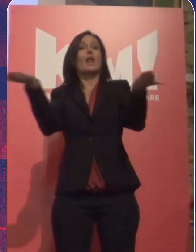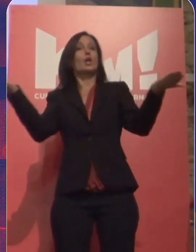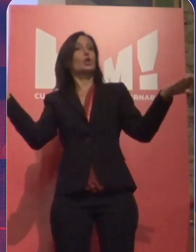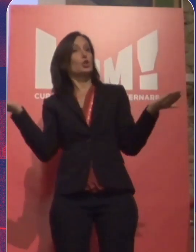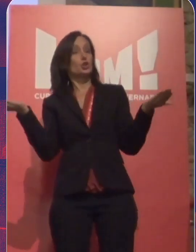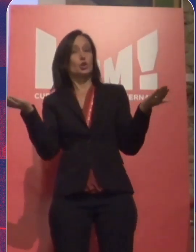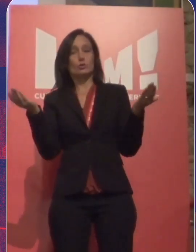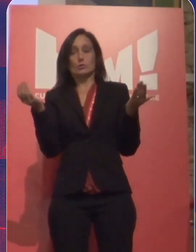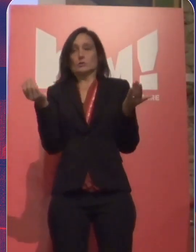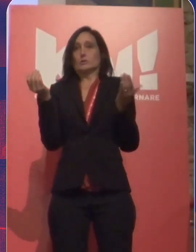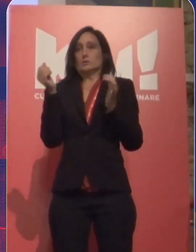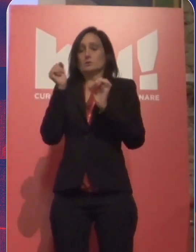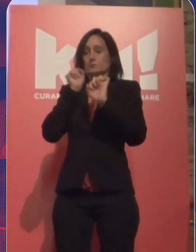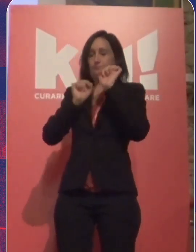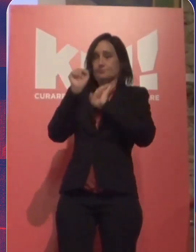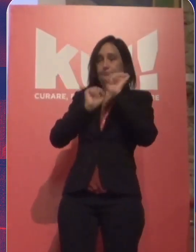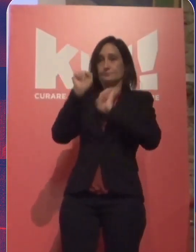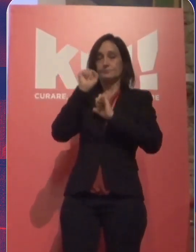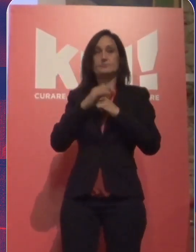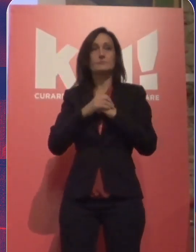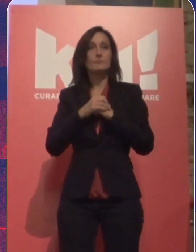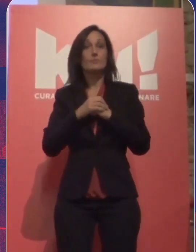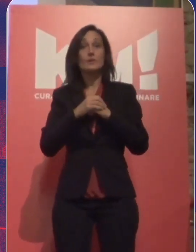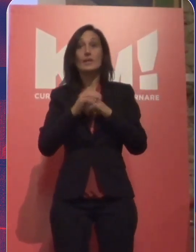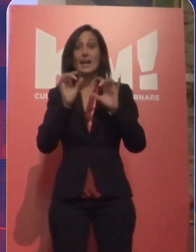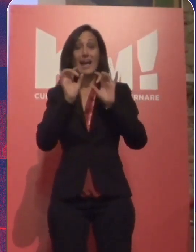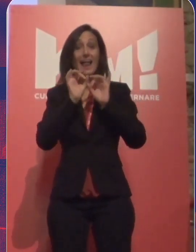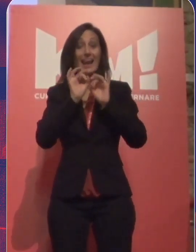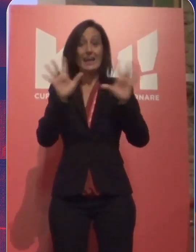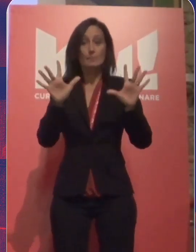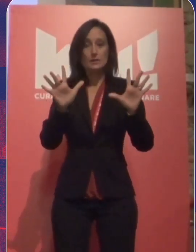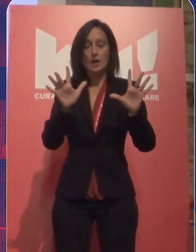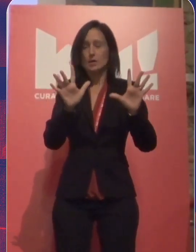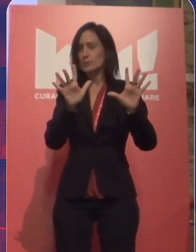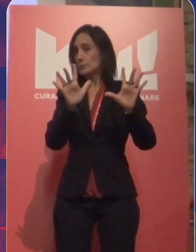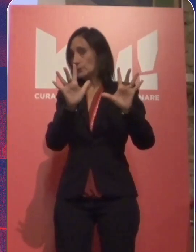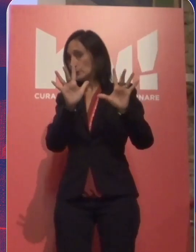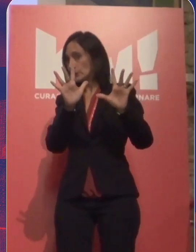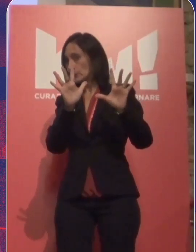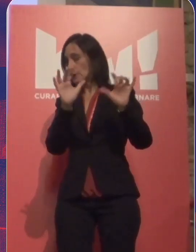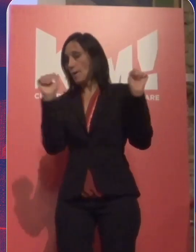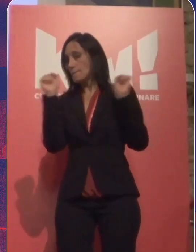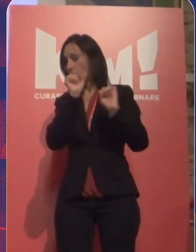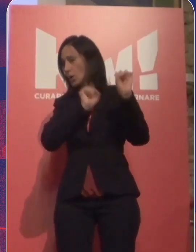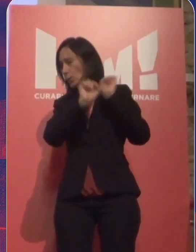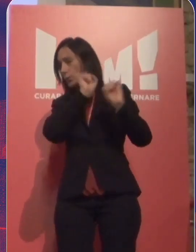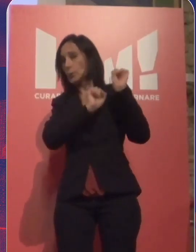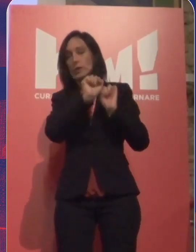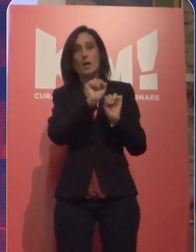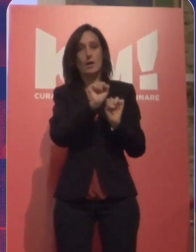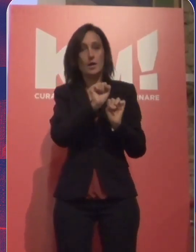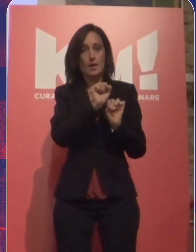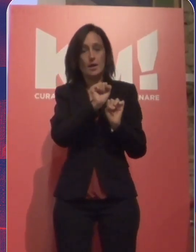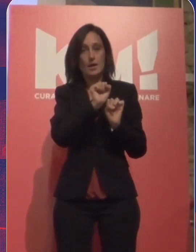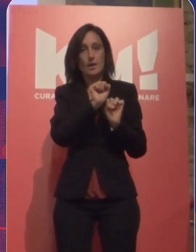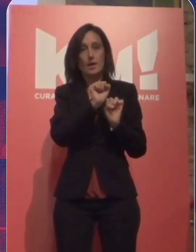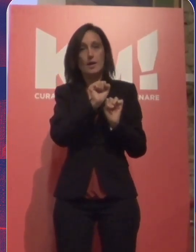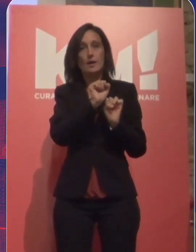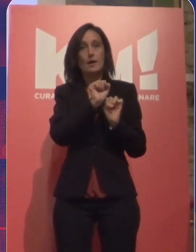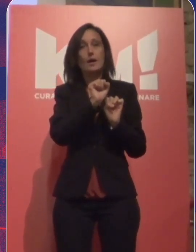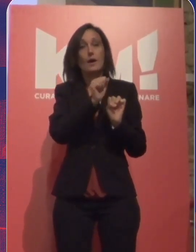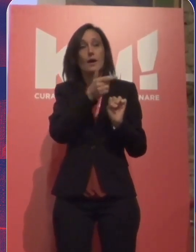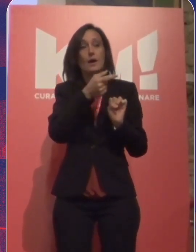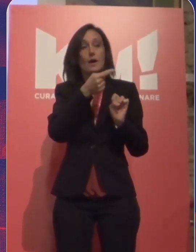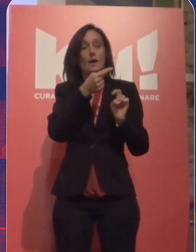la paura nei confronti della libertà e quindi il rafforzamento della come dire